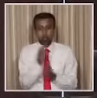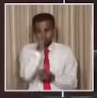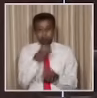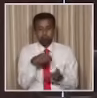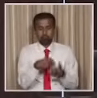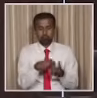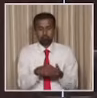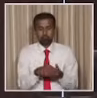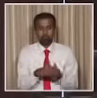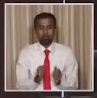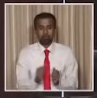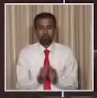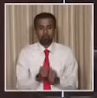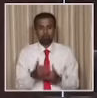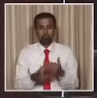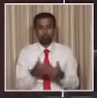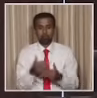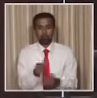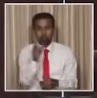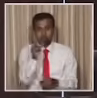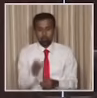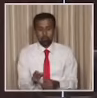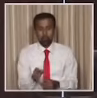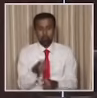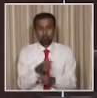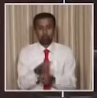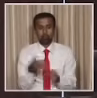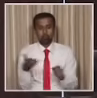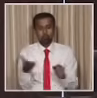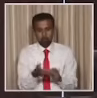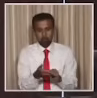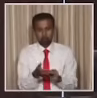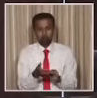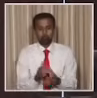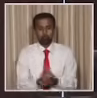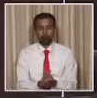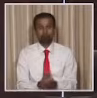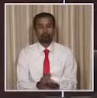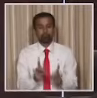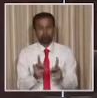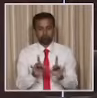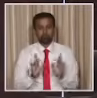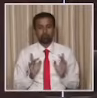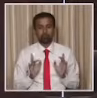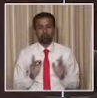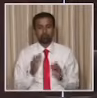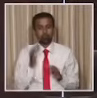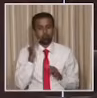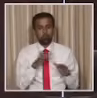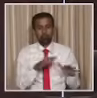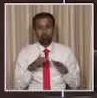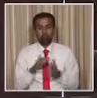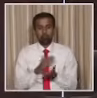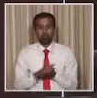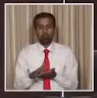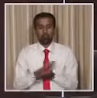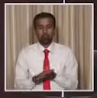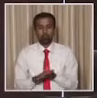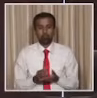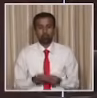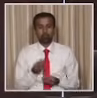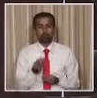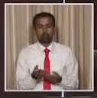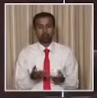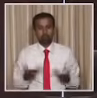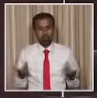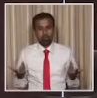ya horuti ke beda kat itu korlan jadi. Apa tuh malah ke? Mereka andu ya itu mah ewa. Tiga ehmu mianu mah. Jangan tahu udah laba deh ini tiga sahana tiga laba deh ini